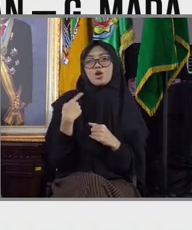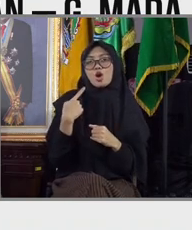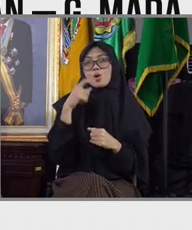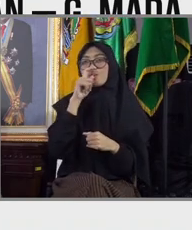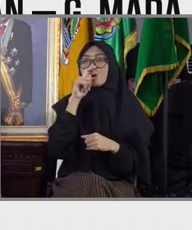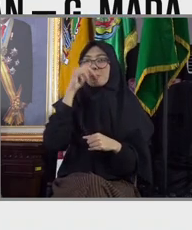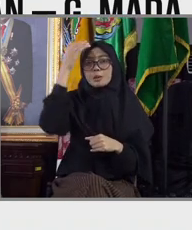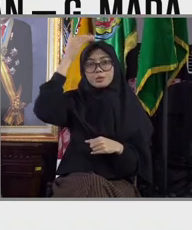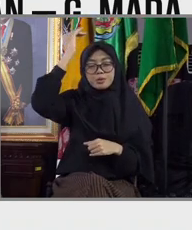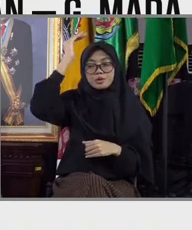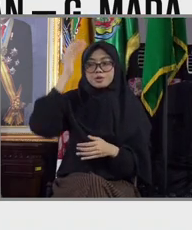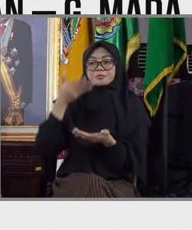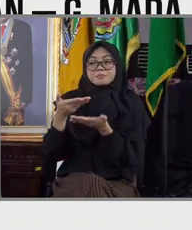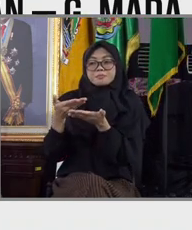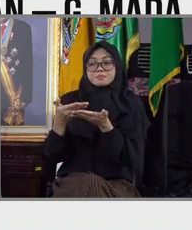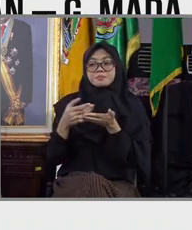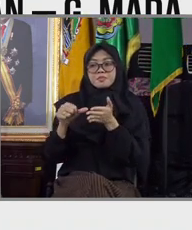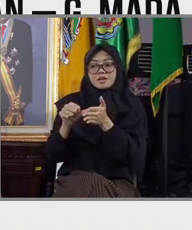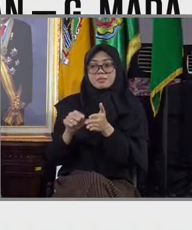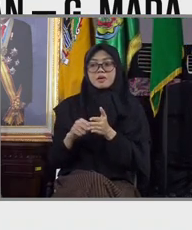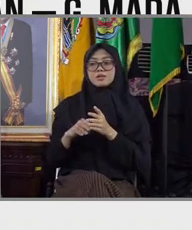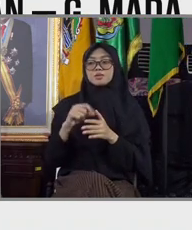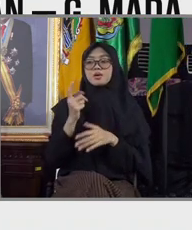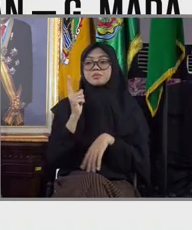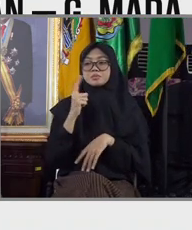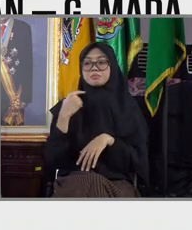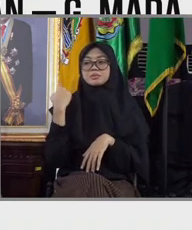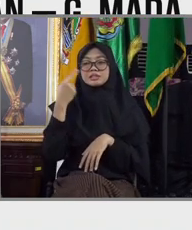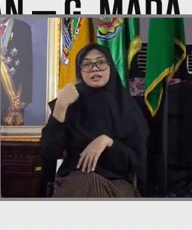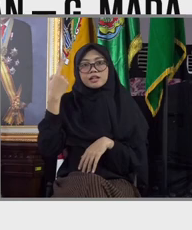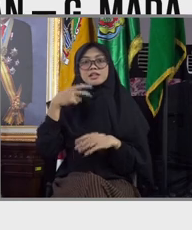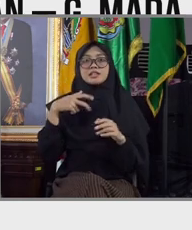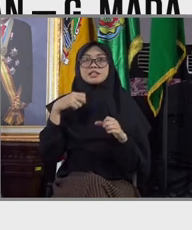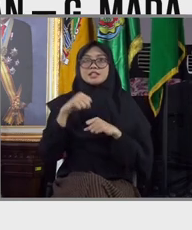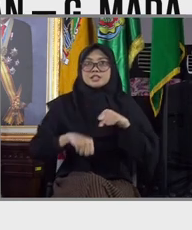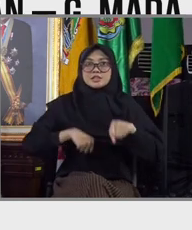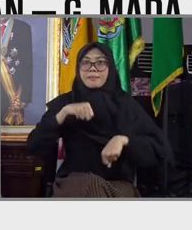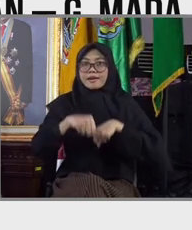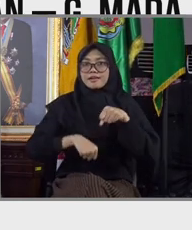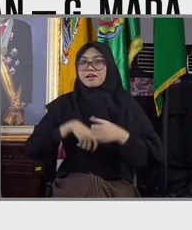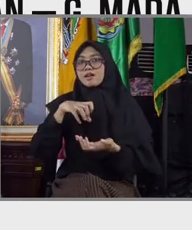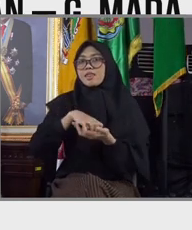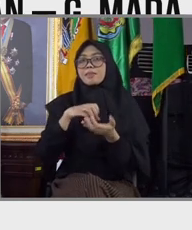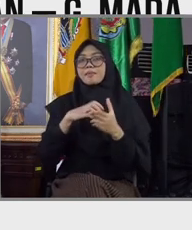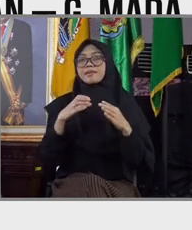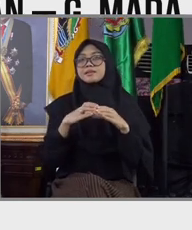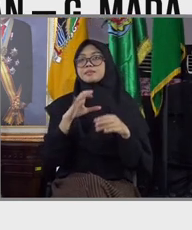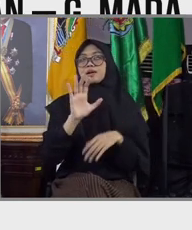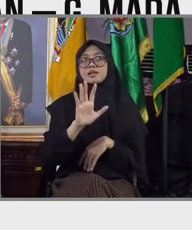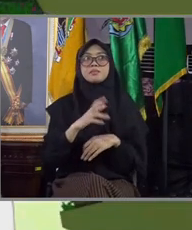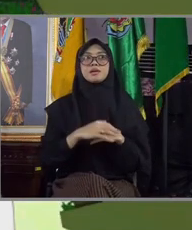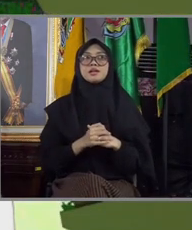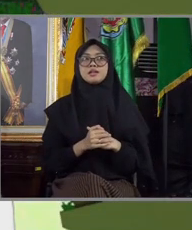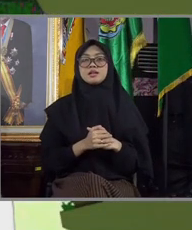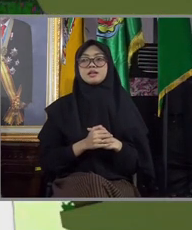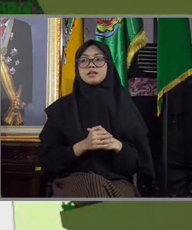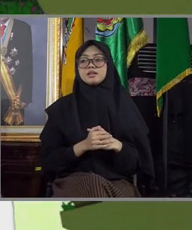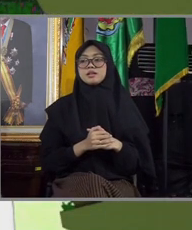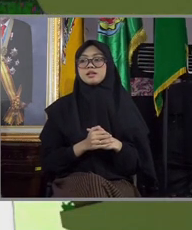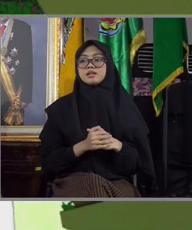karena saya dengar nih Pak Gub sering simpang lima, sering sepedaan ke Simpang 5, lihat-lihat sambil tanya sama grupnya,